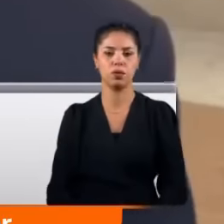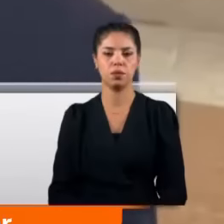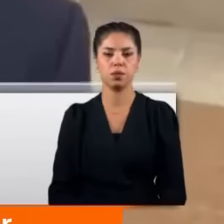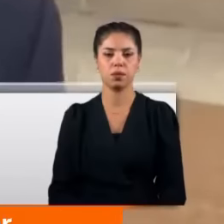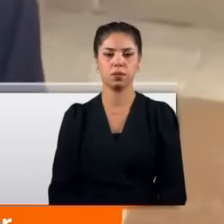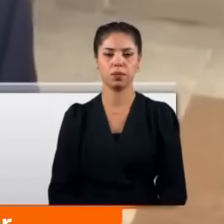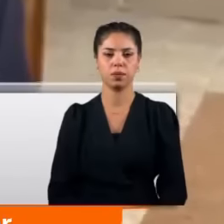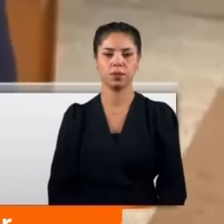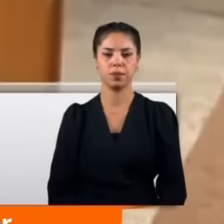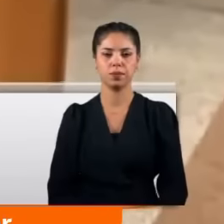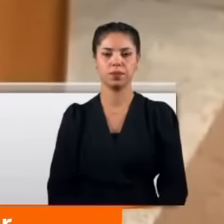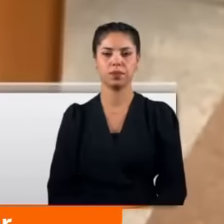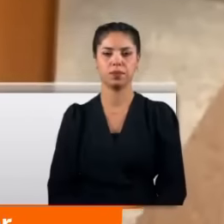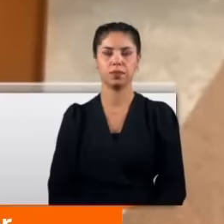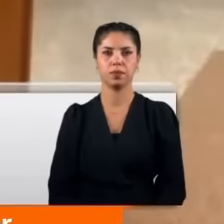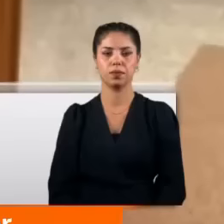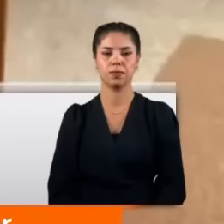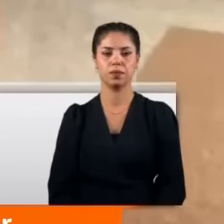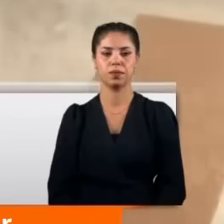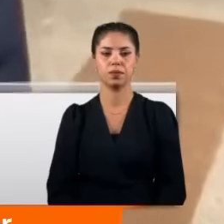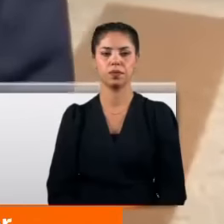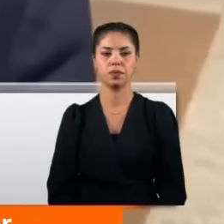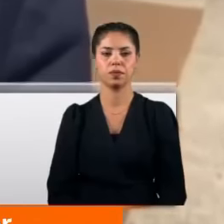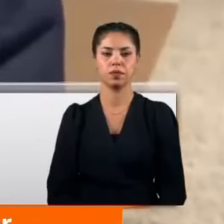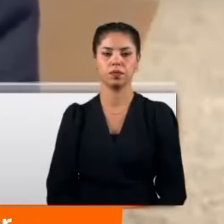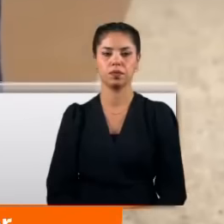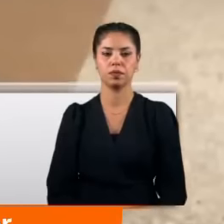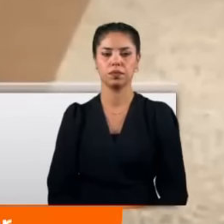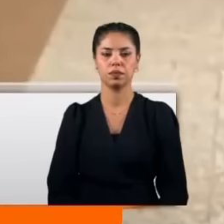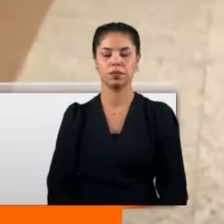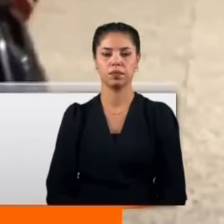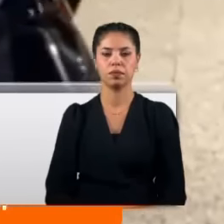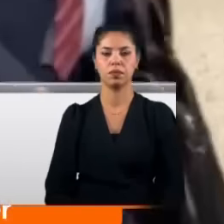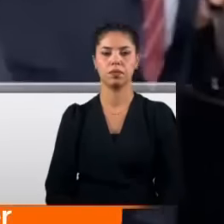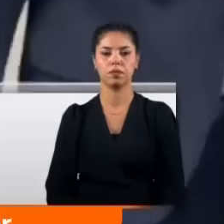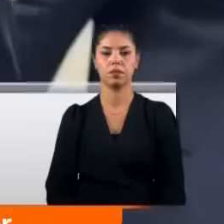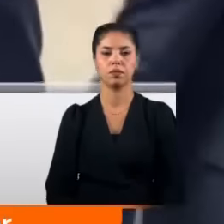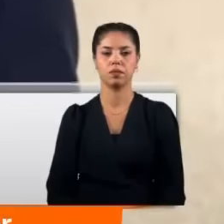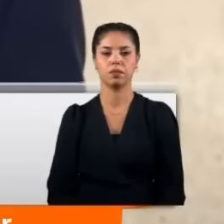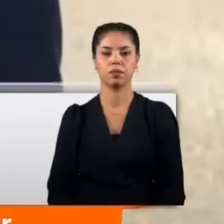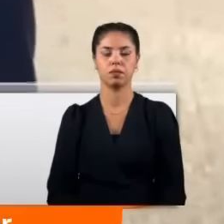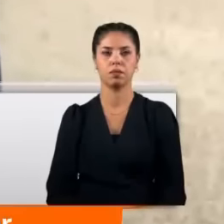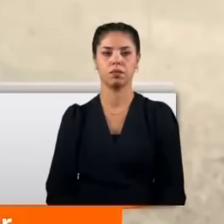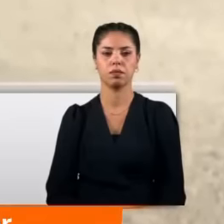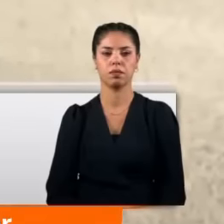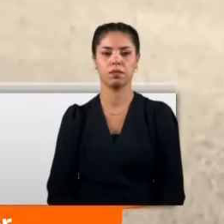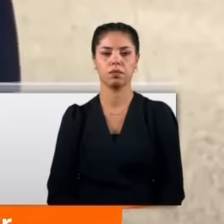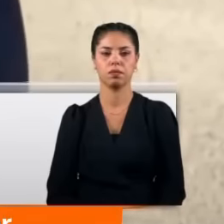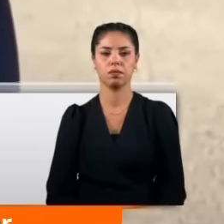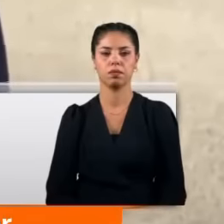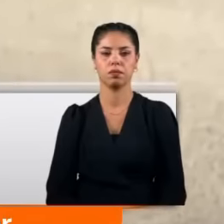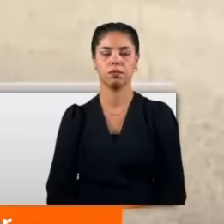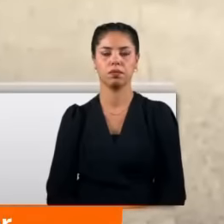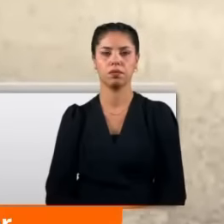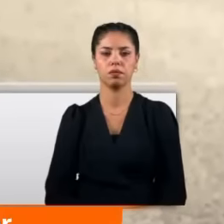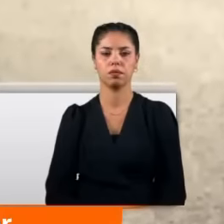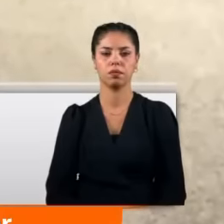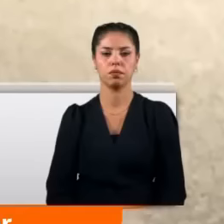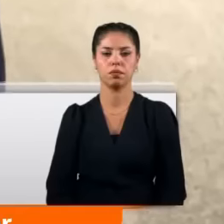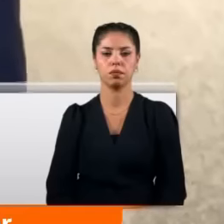duruşmalar ana duruşma değil. Ana duruşmanın haricinde açılan, kendisine açılan ayrı ayrı duruşmalar ve burada